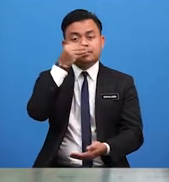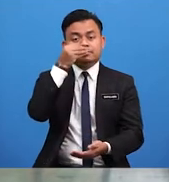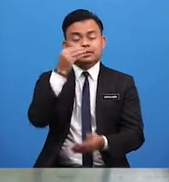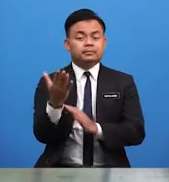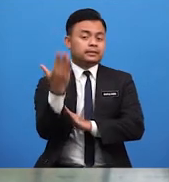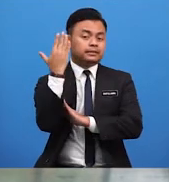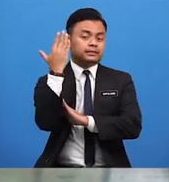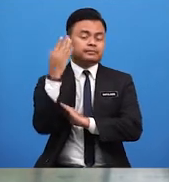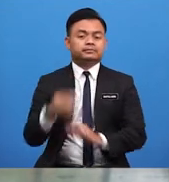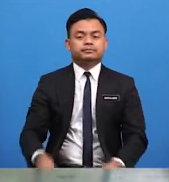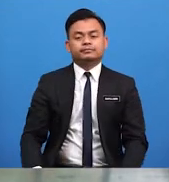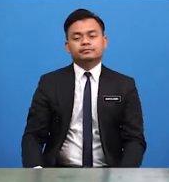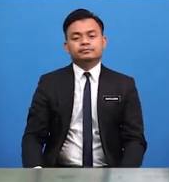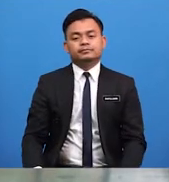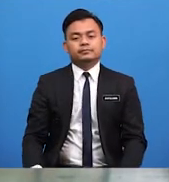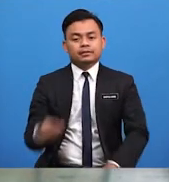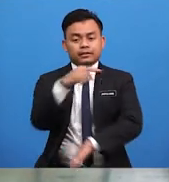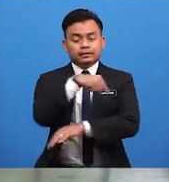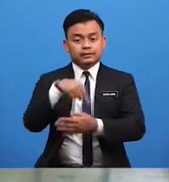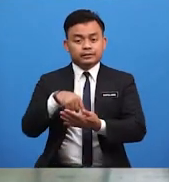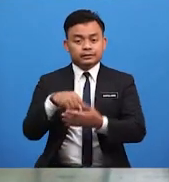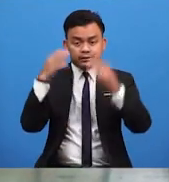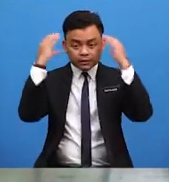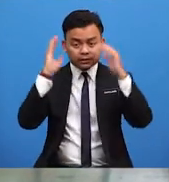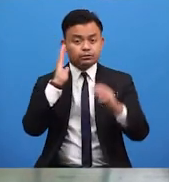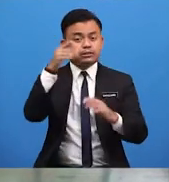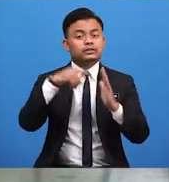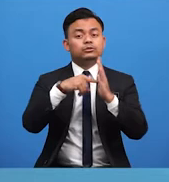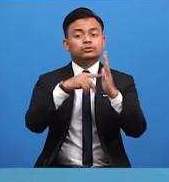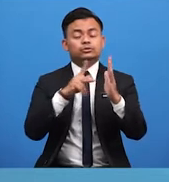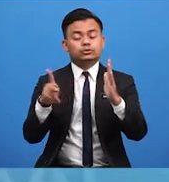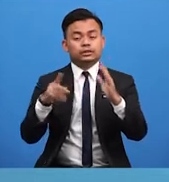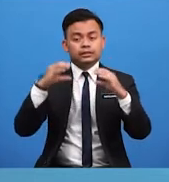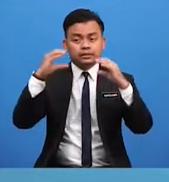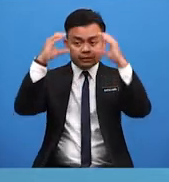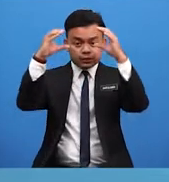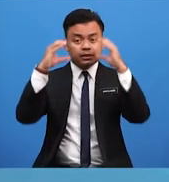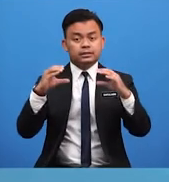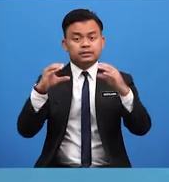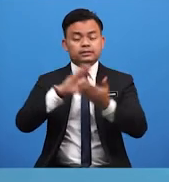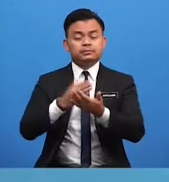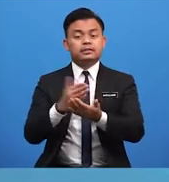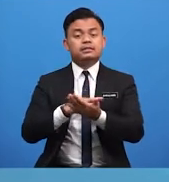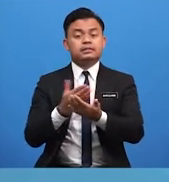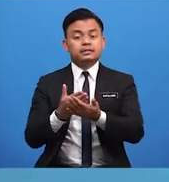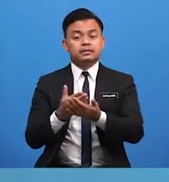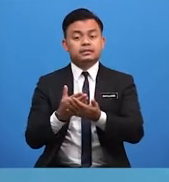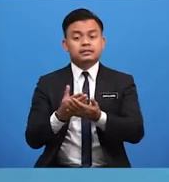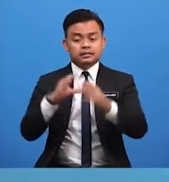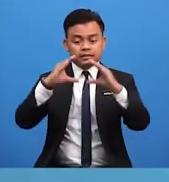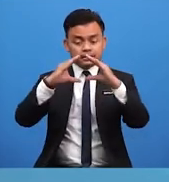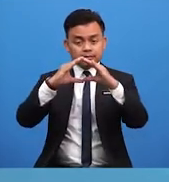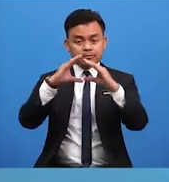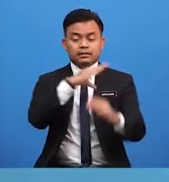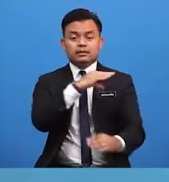Pada hari ini, cikgu akan menunjukkan cara memasak nasi lemak dan sambal ikan bilis.